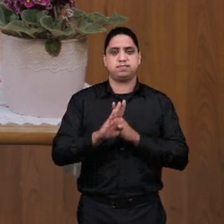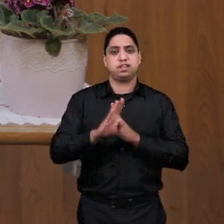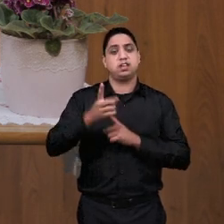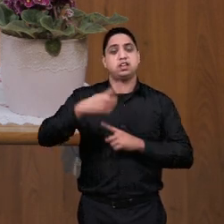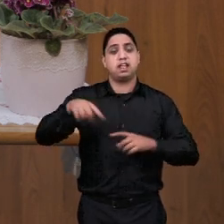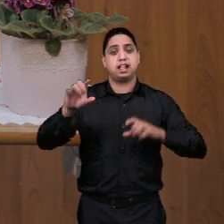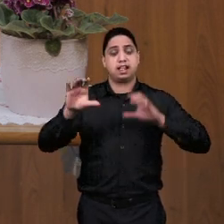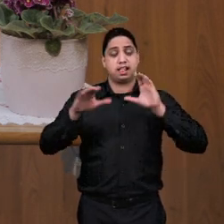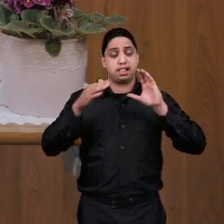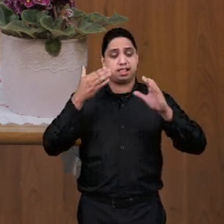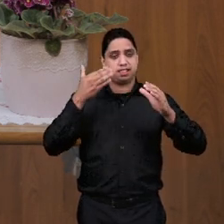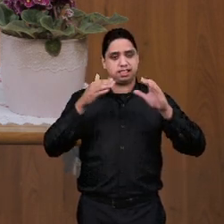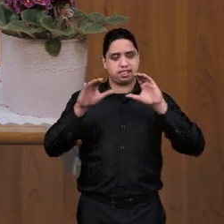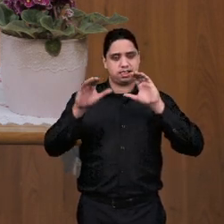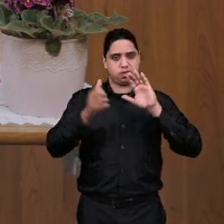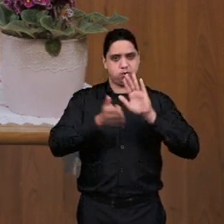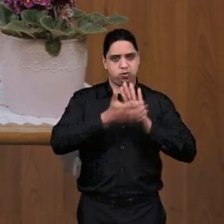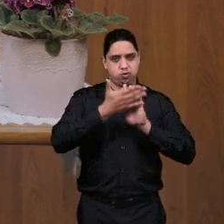chanter une louange au Seigneur.